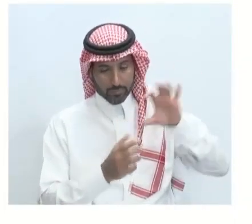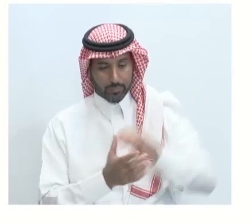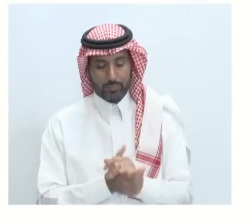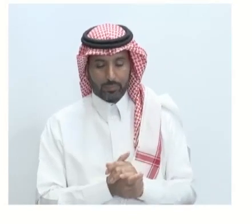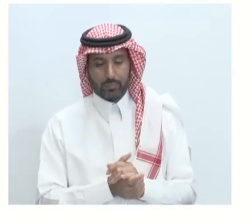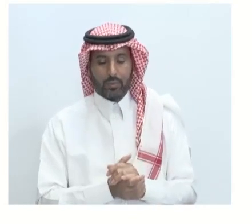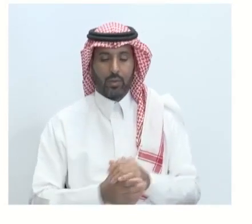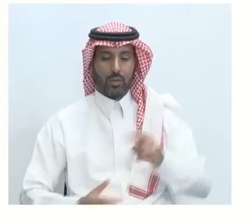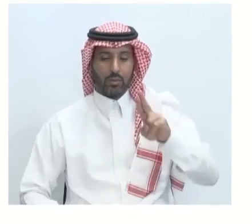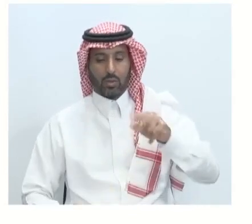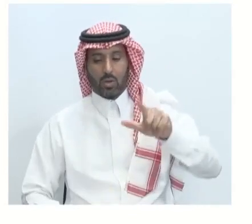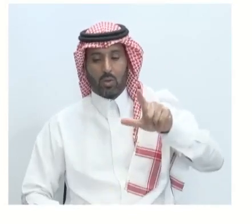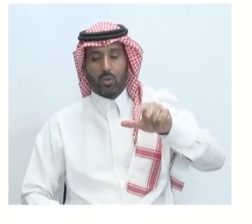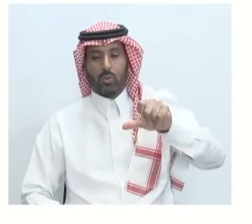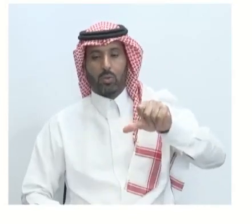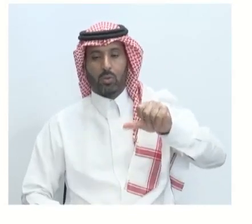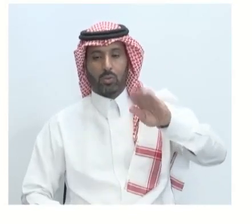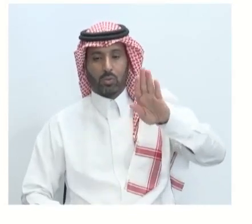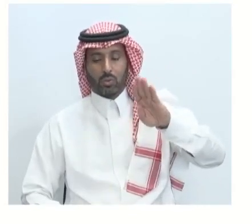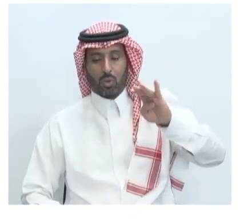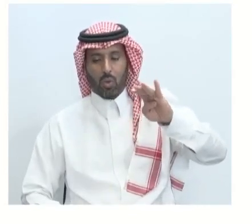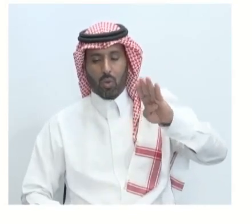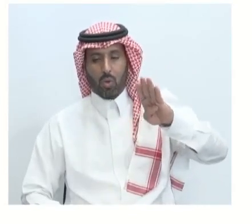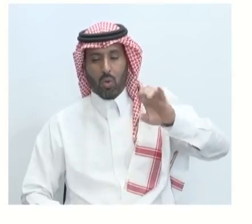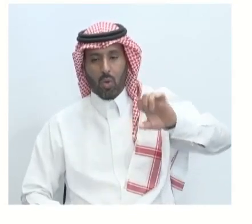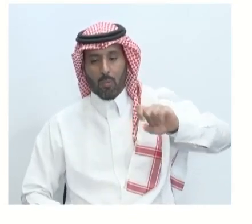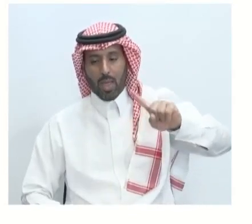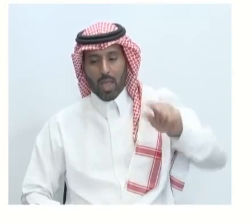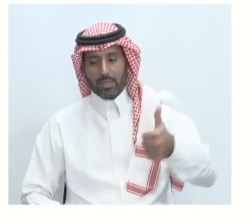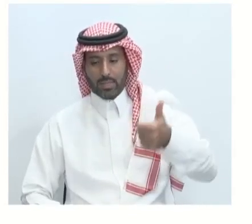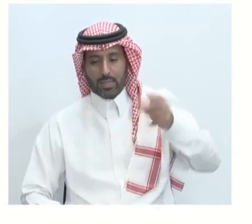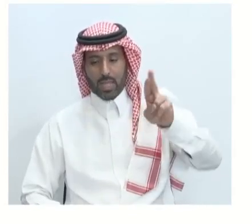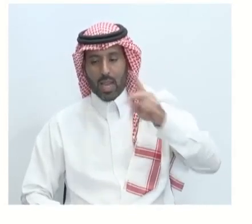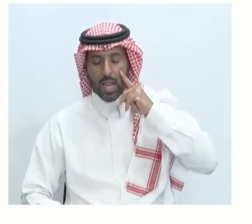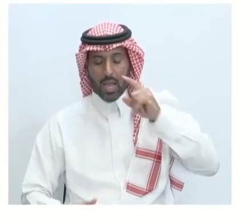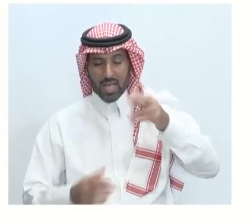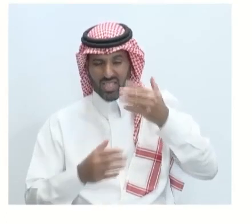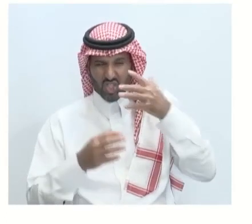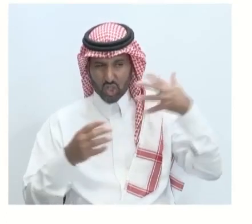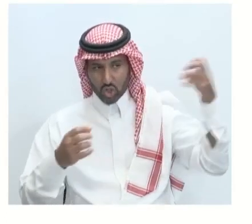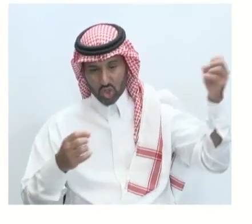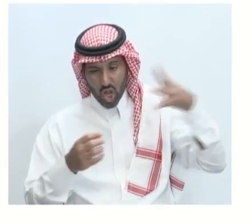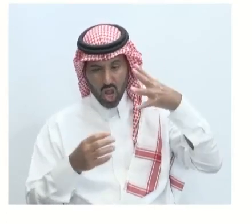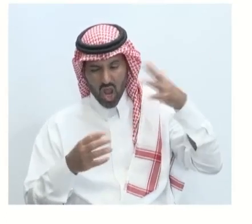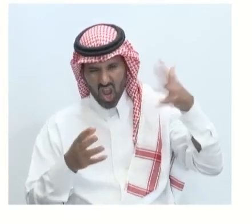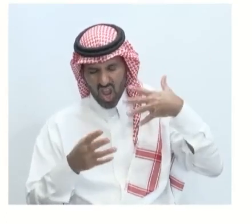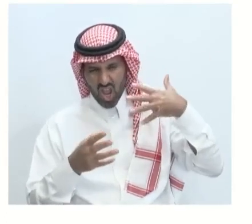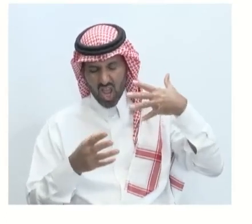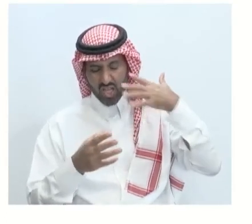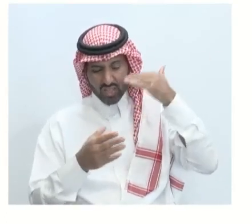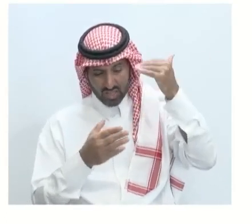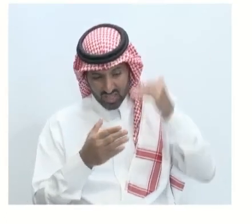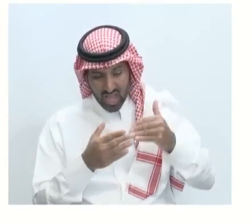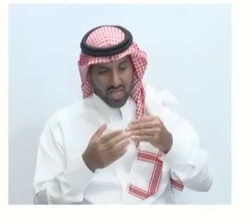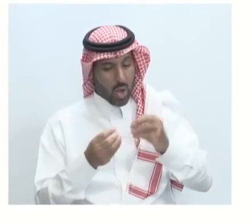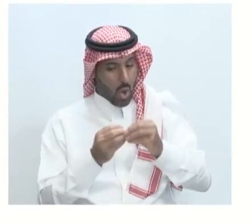تلسكوبات الاشعه تحت الحمرا في هذا النوع من هذه التلسكوبات عزيزي الطالب